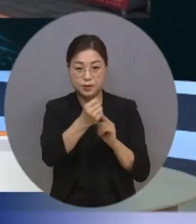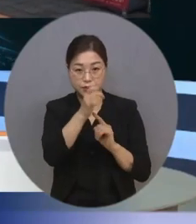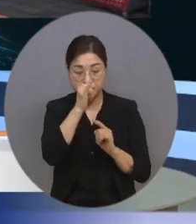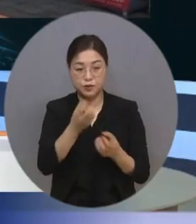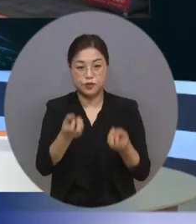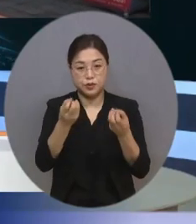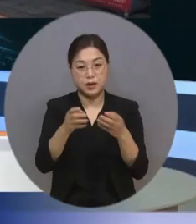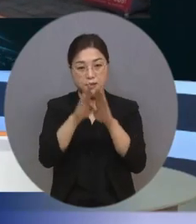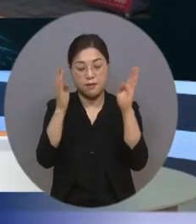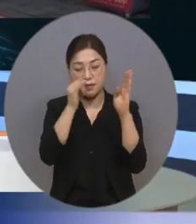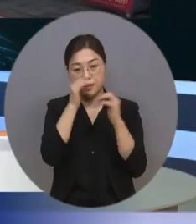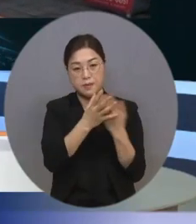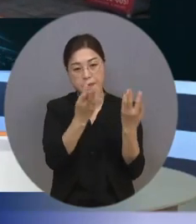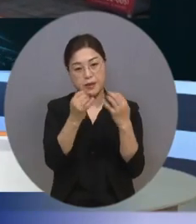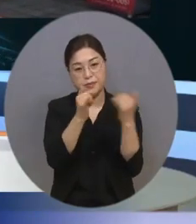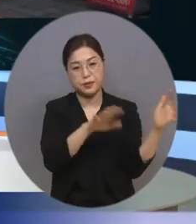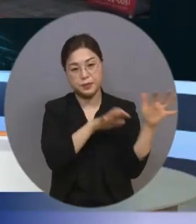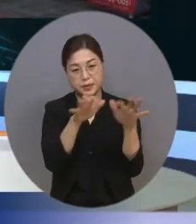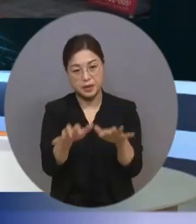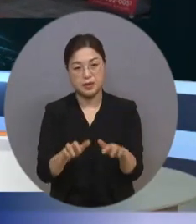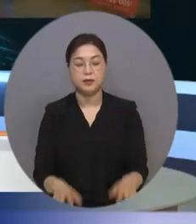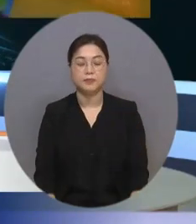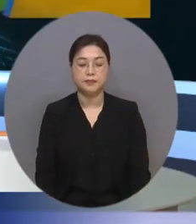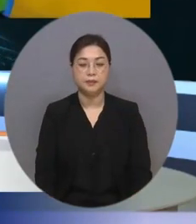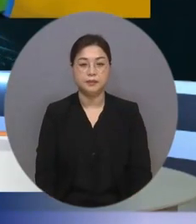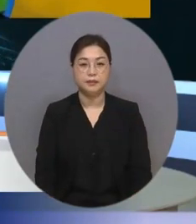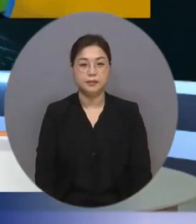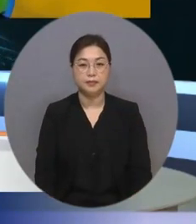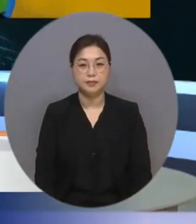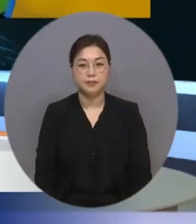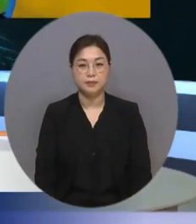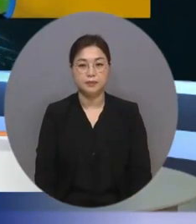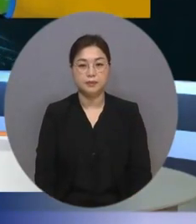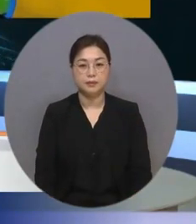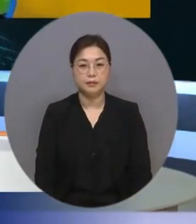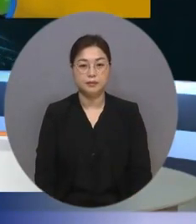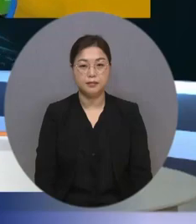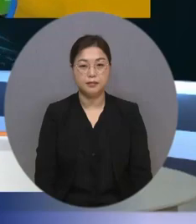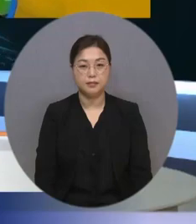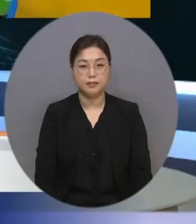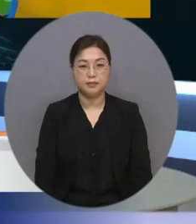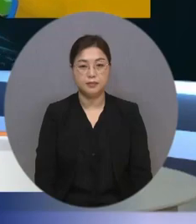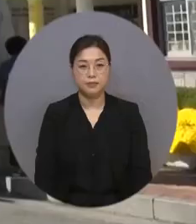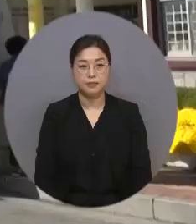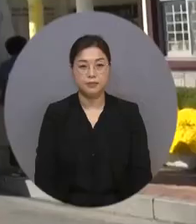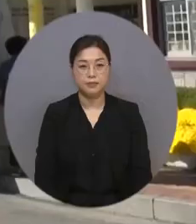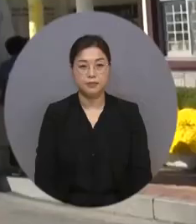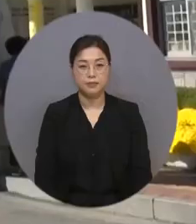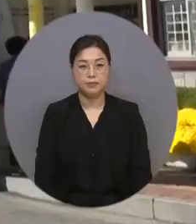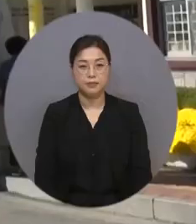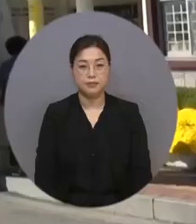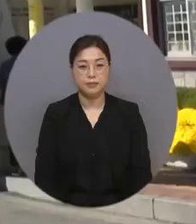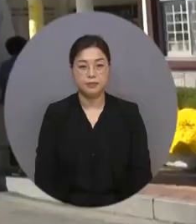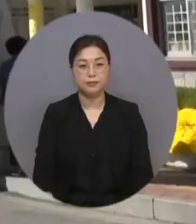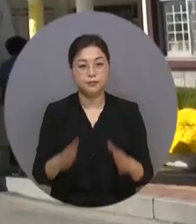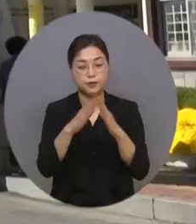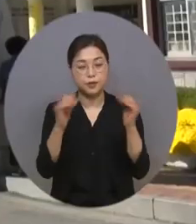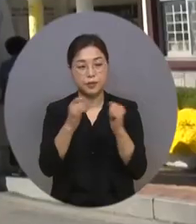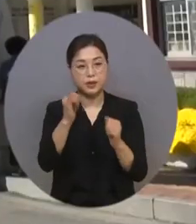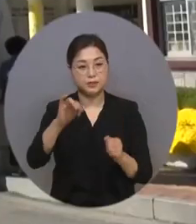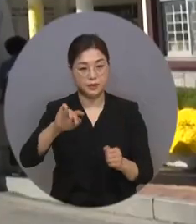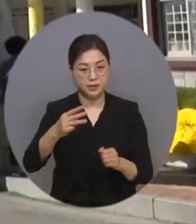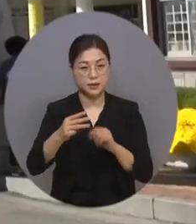열려 많은 이들의 발길이 모였습니다. 자세한 소식 장유진 기자가 전합니다. 전라북도